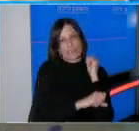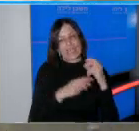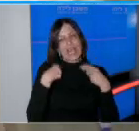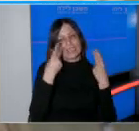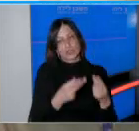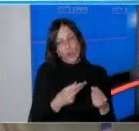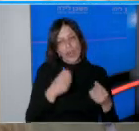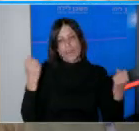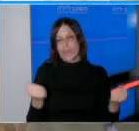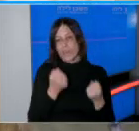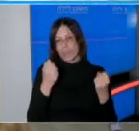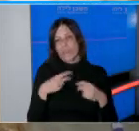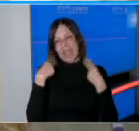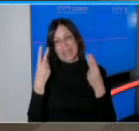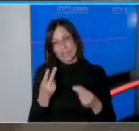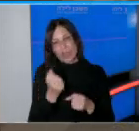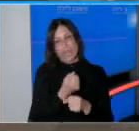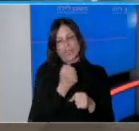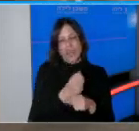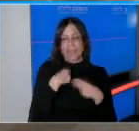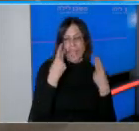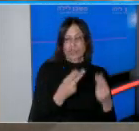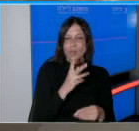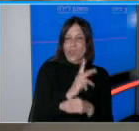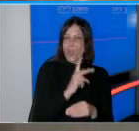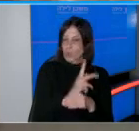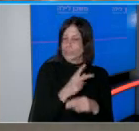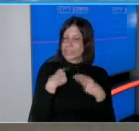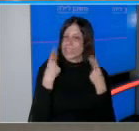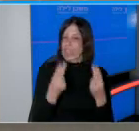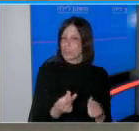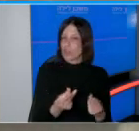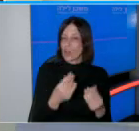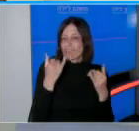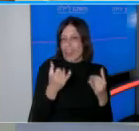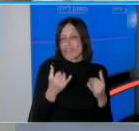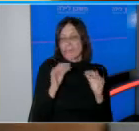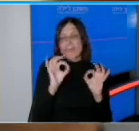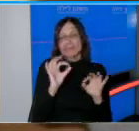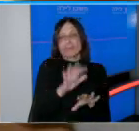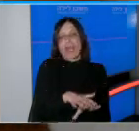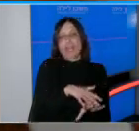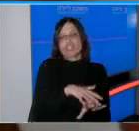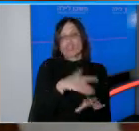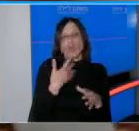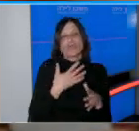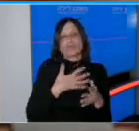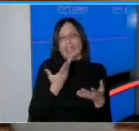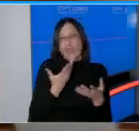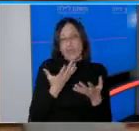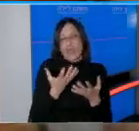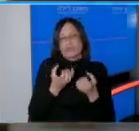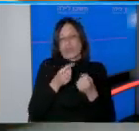והאימונים שלכם יחזרו, והעבודה שלכם תחזור, והקורס שחיכיתם לא כל כך הרבה זמן יחזור. אבל כרגע אתה ממש מרגיש שאתה מנסה למשוך אותם. זה